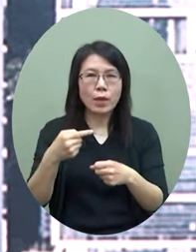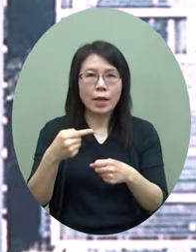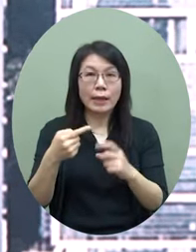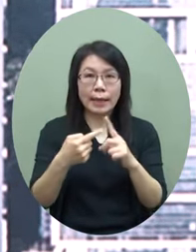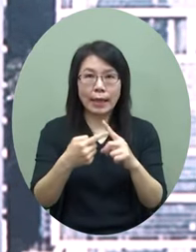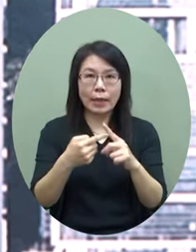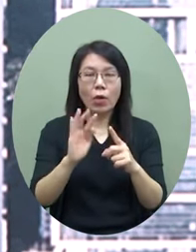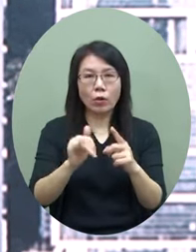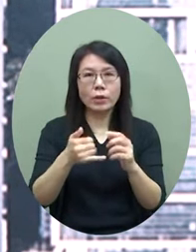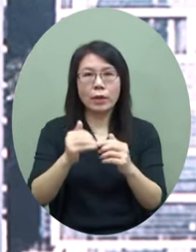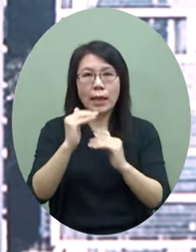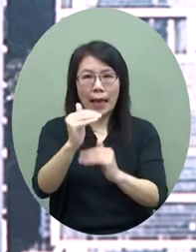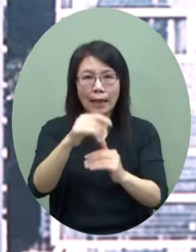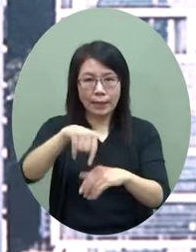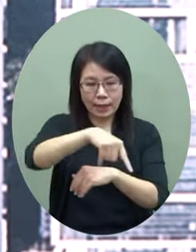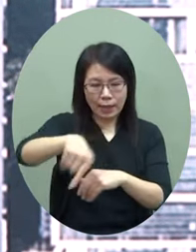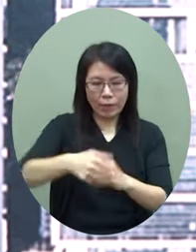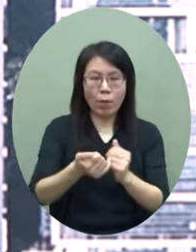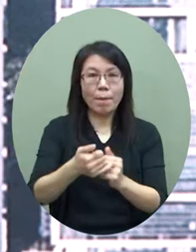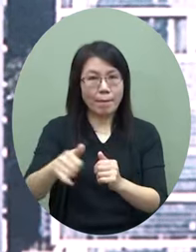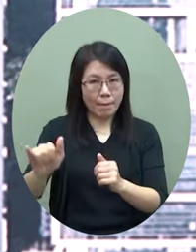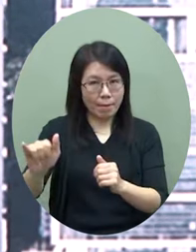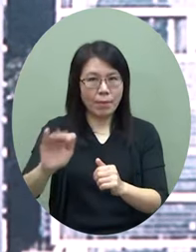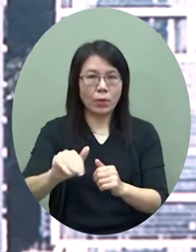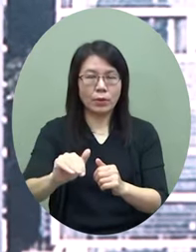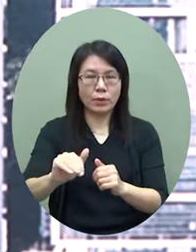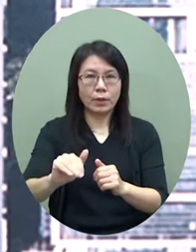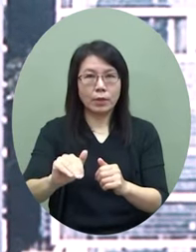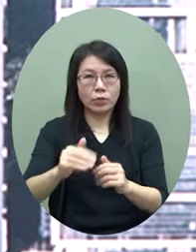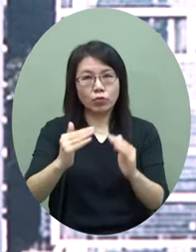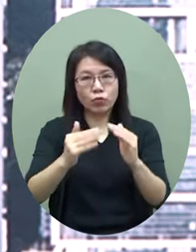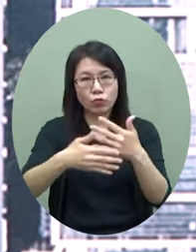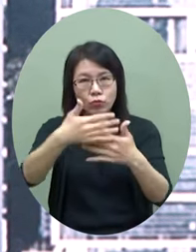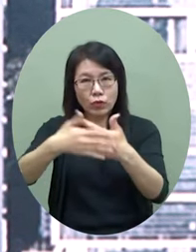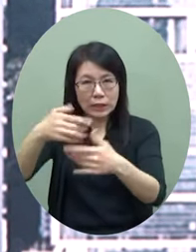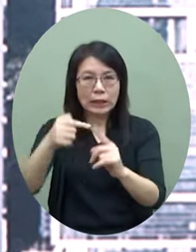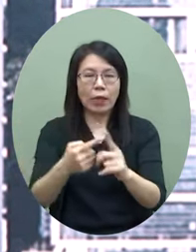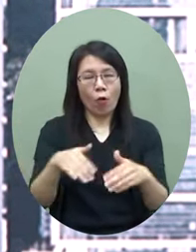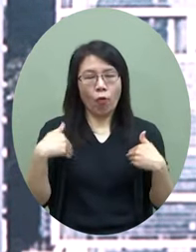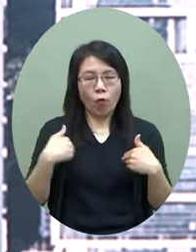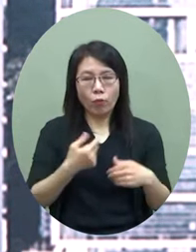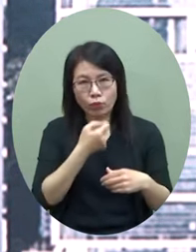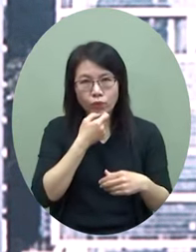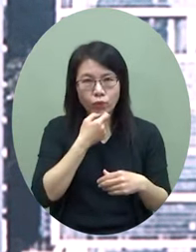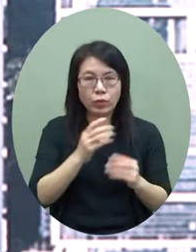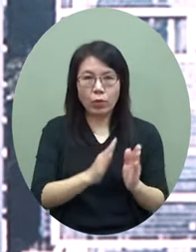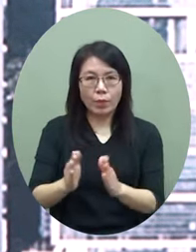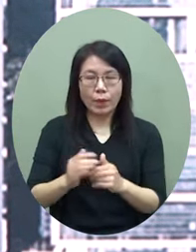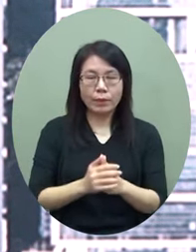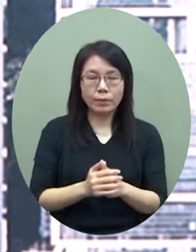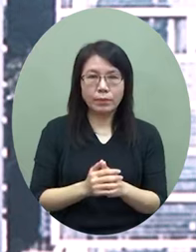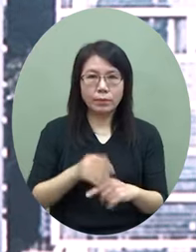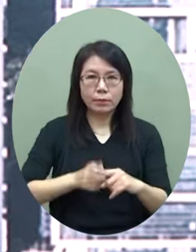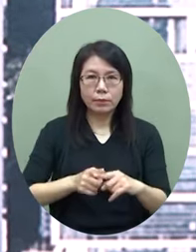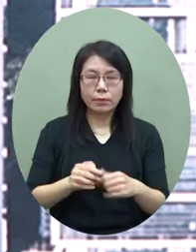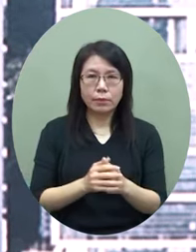開這個受限的區域居民都是歡迎這個有關的安排所以事實上所